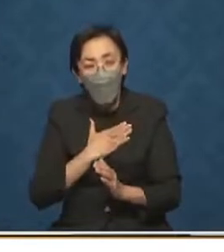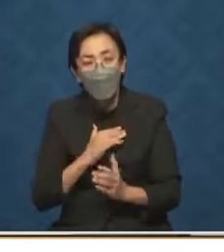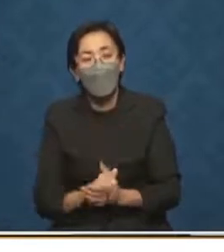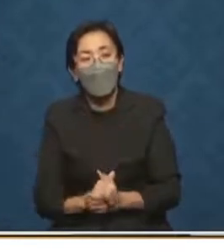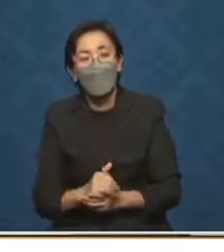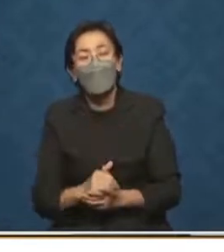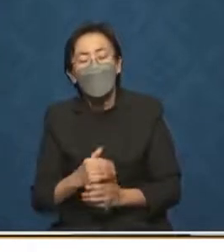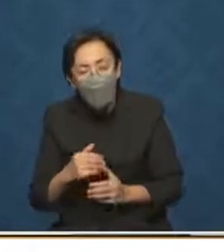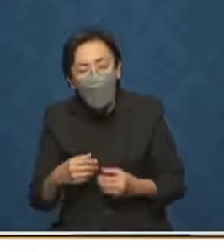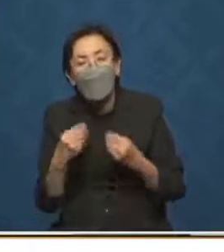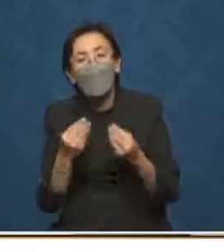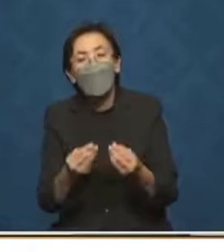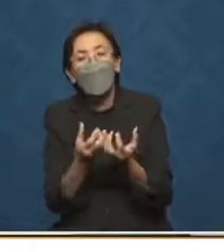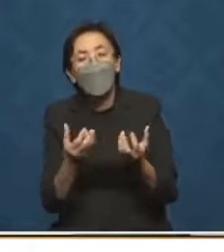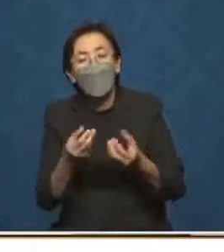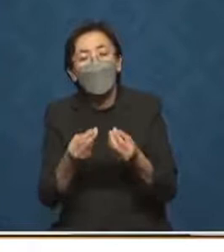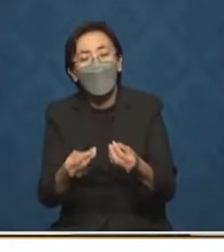รให้ท่านเลยนะครั